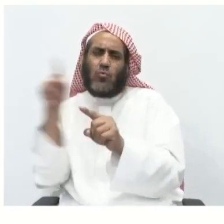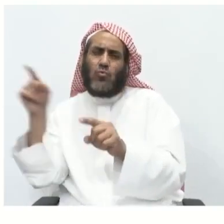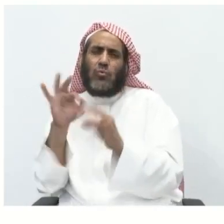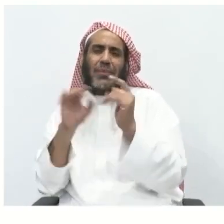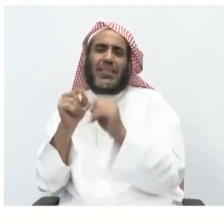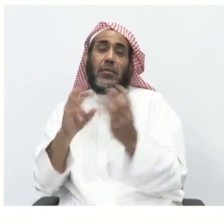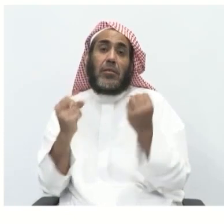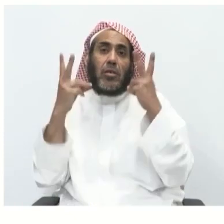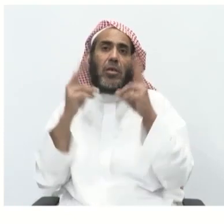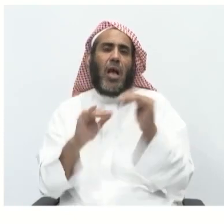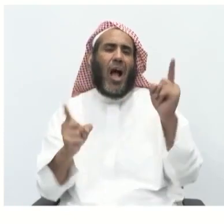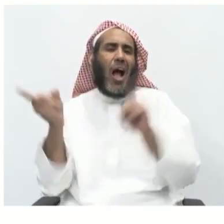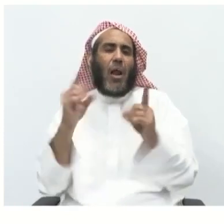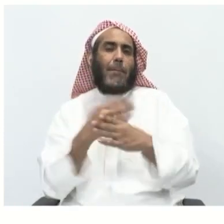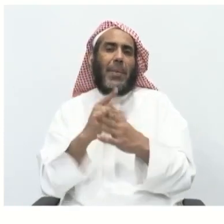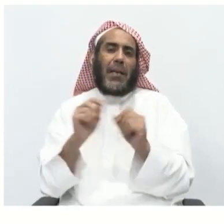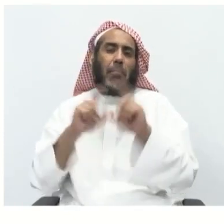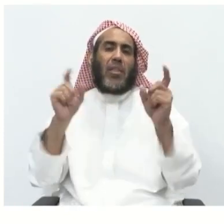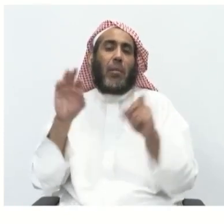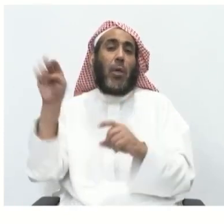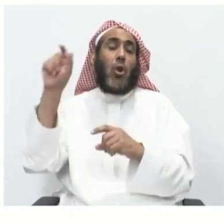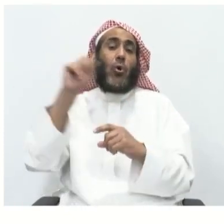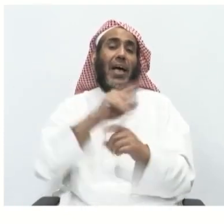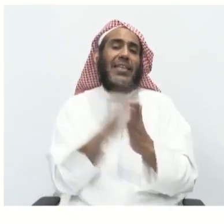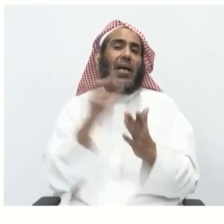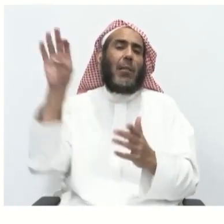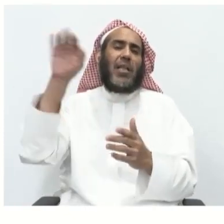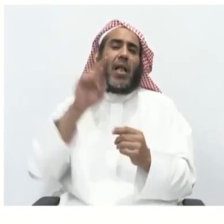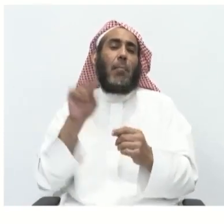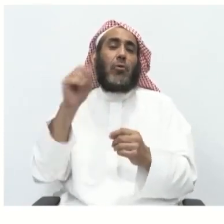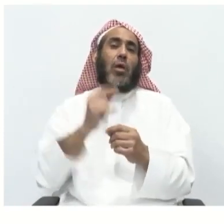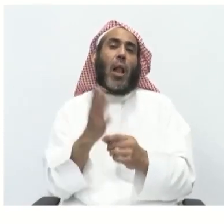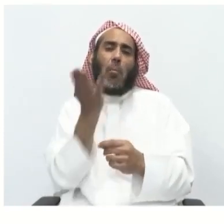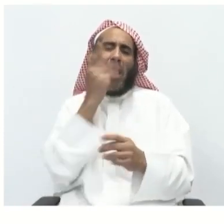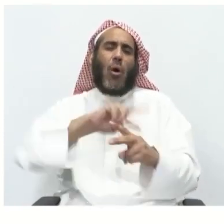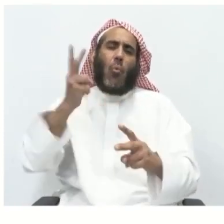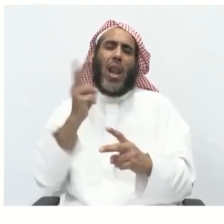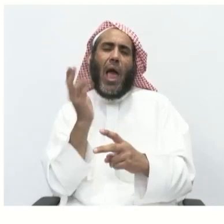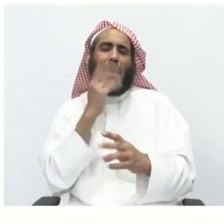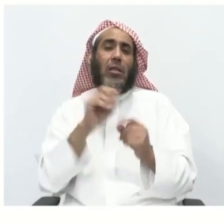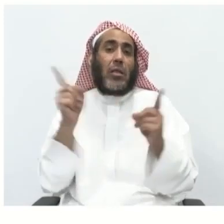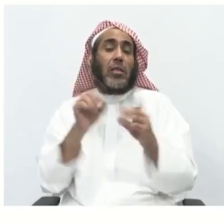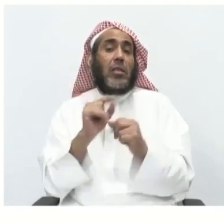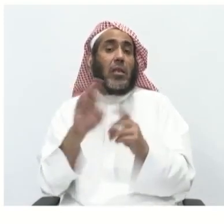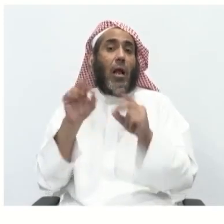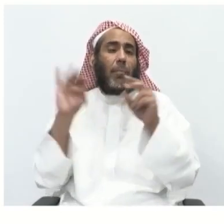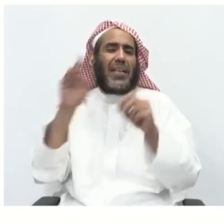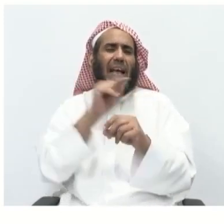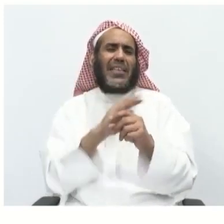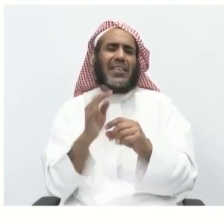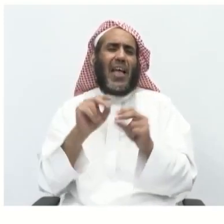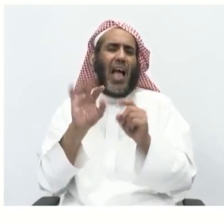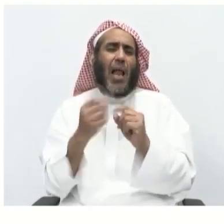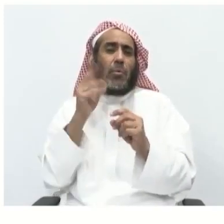لاحظ واستنتج قارن بين مظهر بلورات كبريتات المغنيسيوم المائيه واللامائيه سترى ان بلورات كبريتات المغنيسيوم